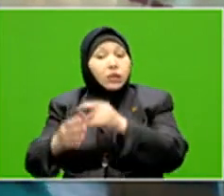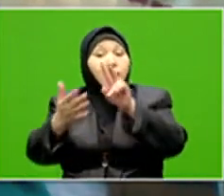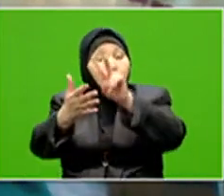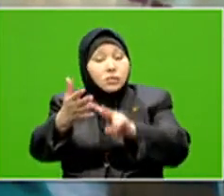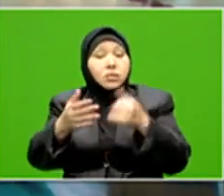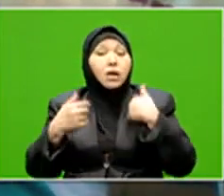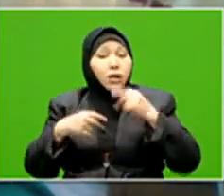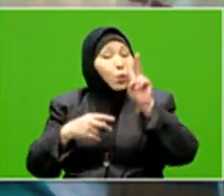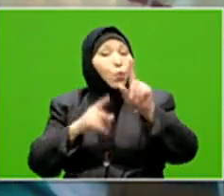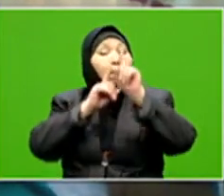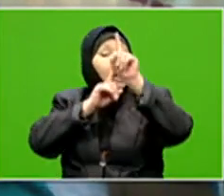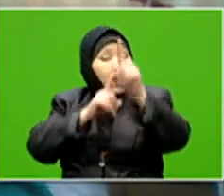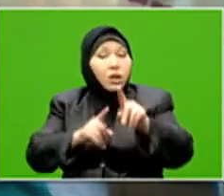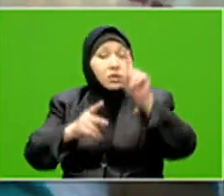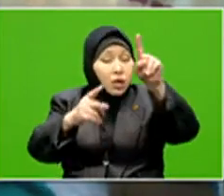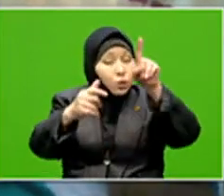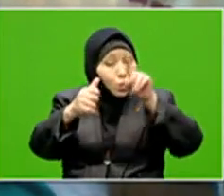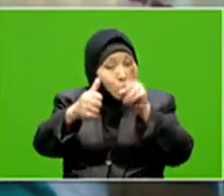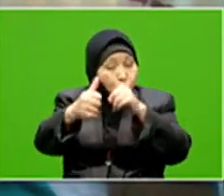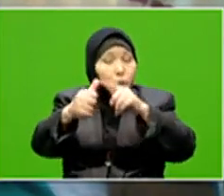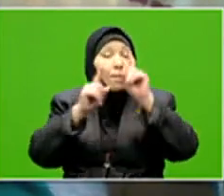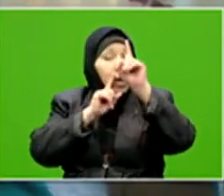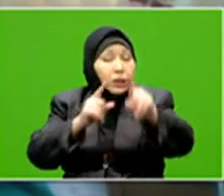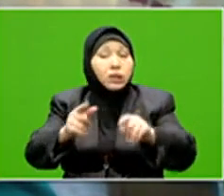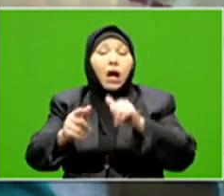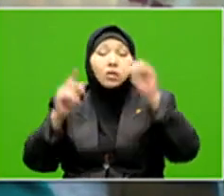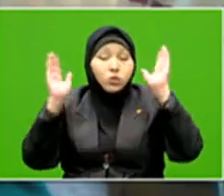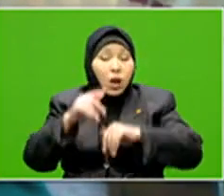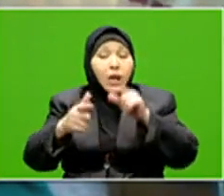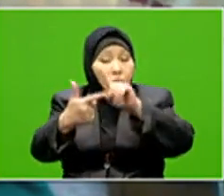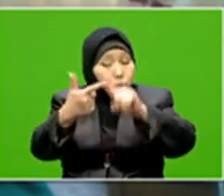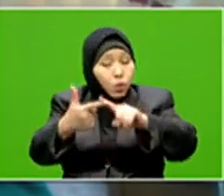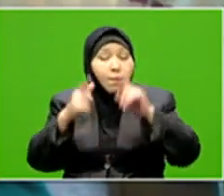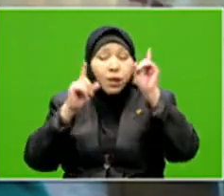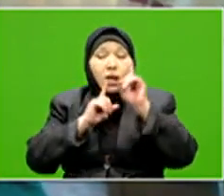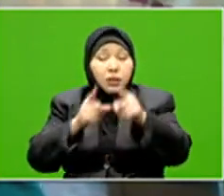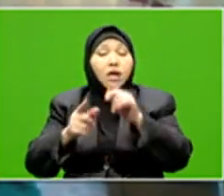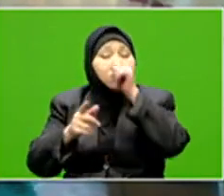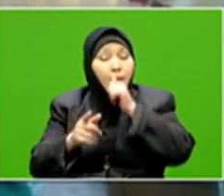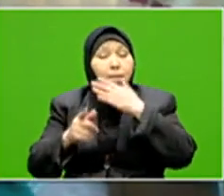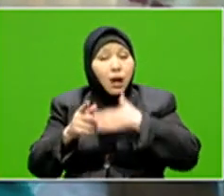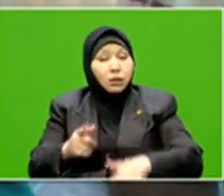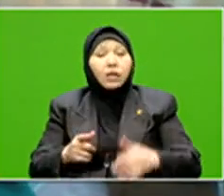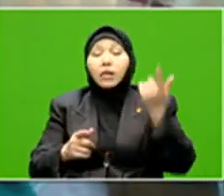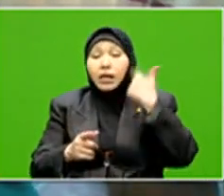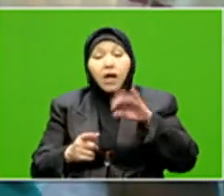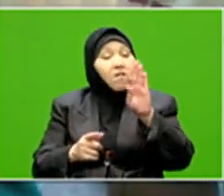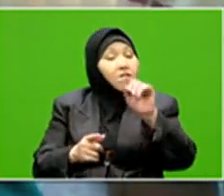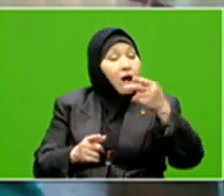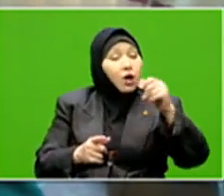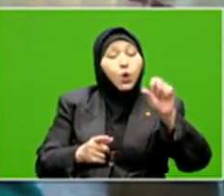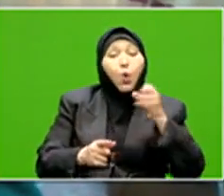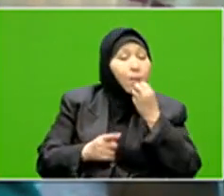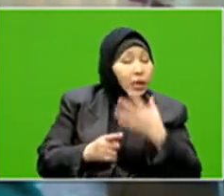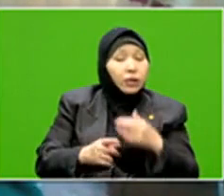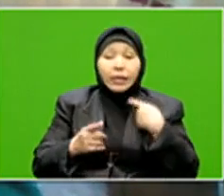mengandungi dua perintah. Satu perintah salat, kemudian perintah sabar, dan seperti mana yang telah disebutkan oleh saudara Fazrul sebentar tadi, ya, kita dapat